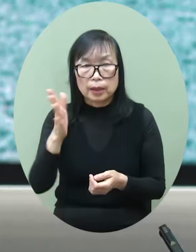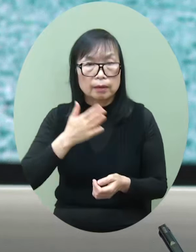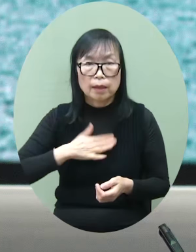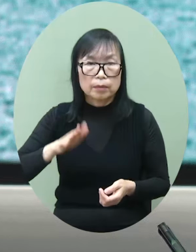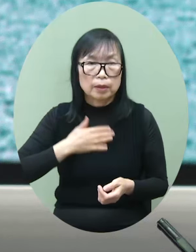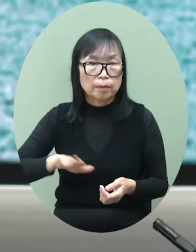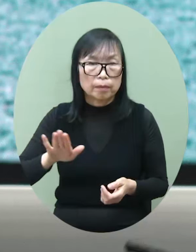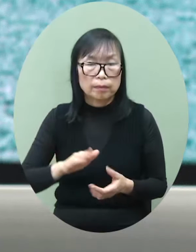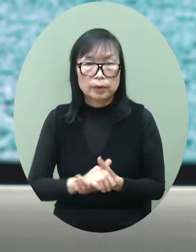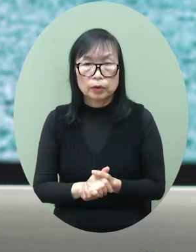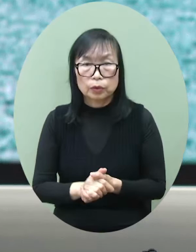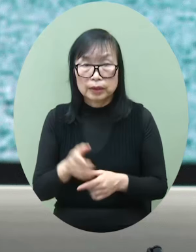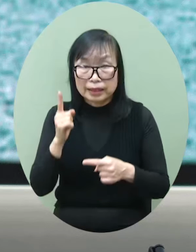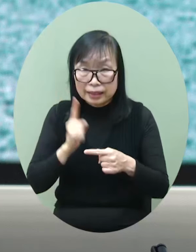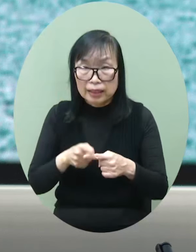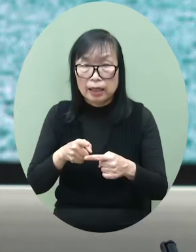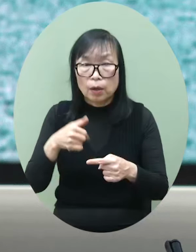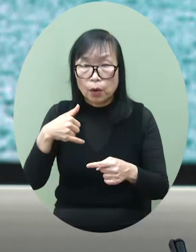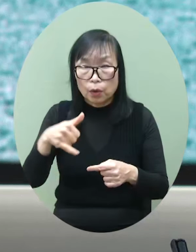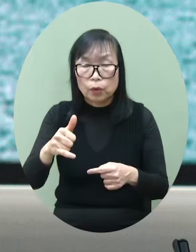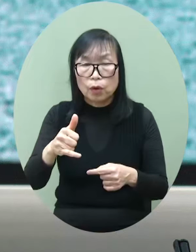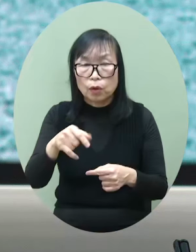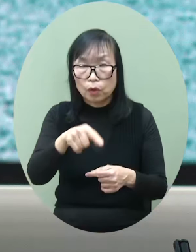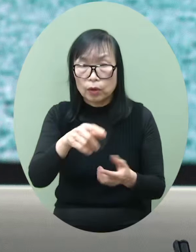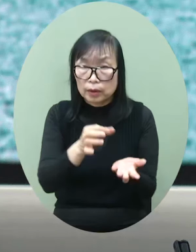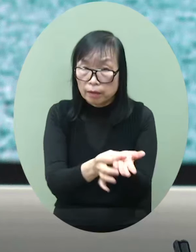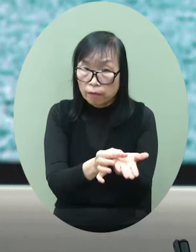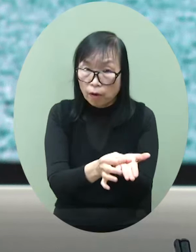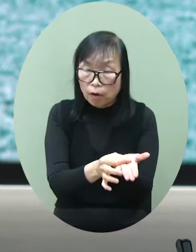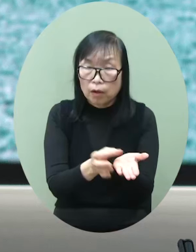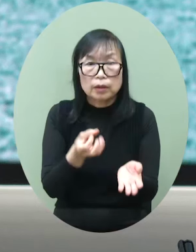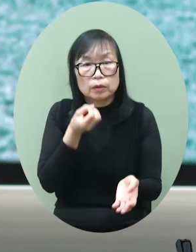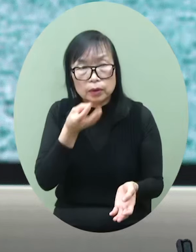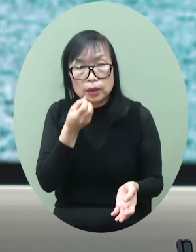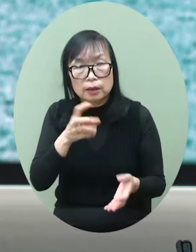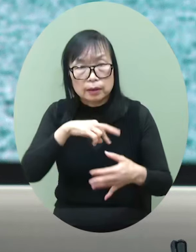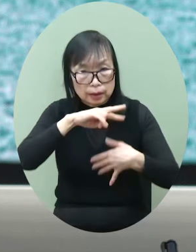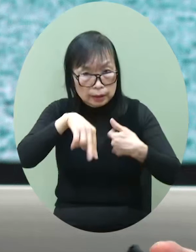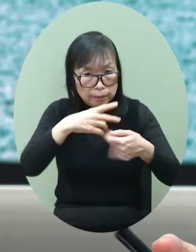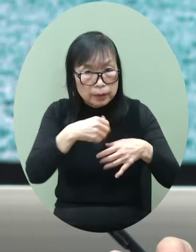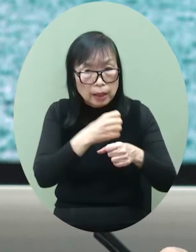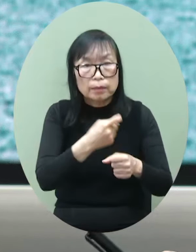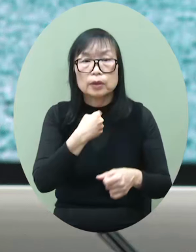心但是如果你真的去那間其實都建議他做個檢測